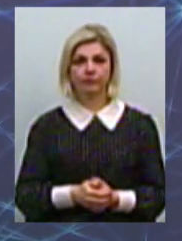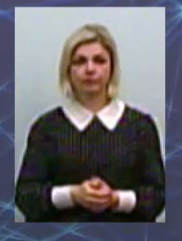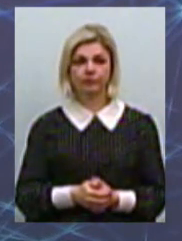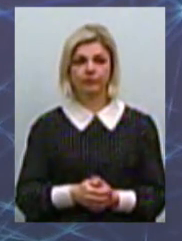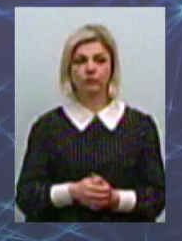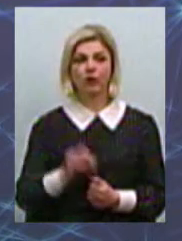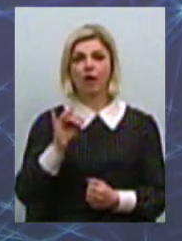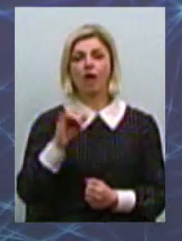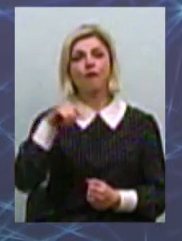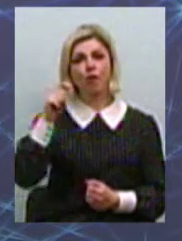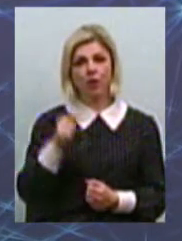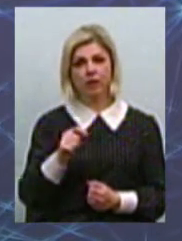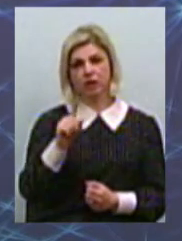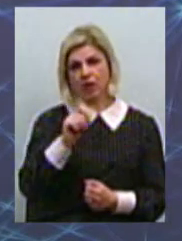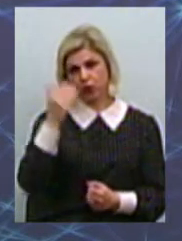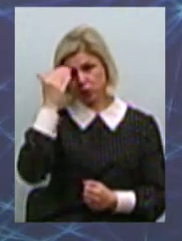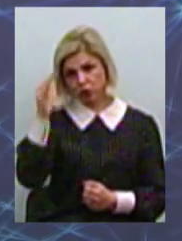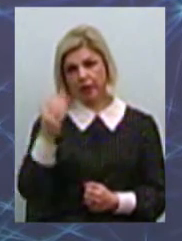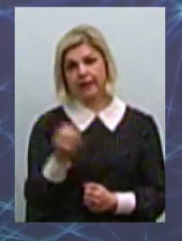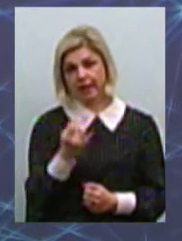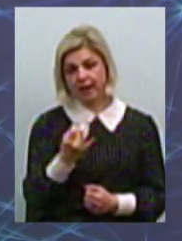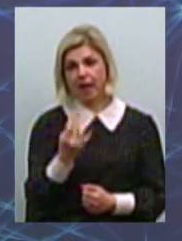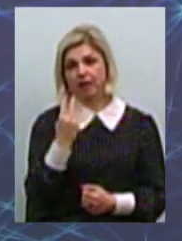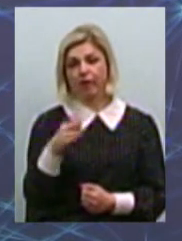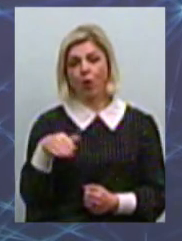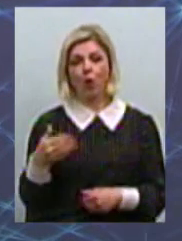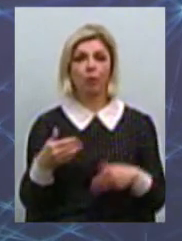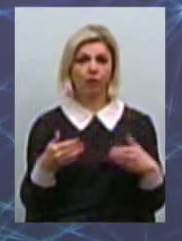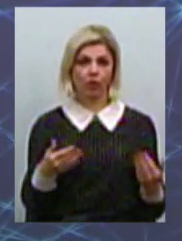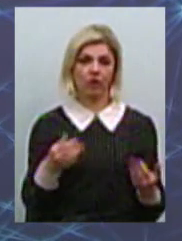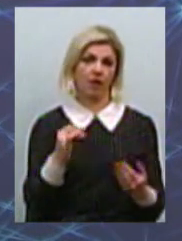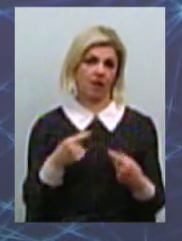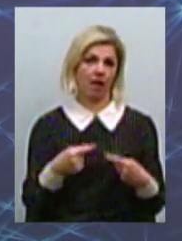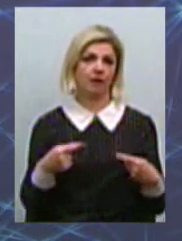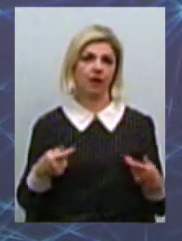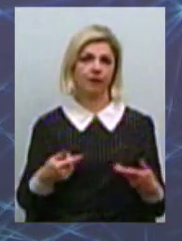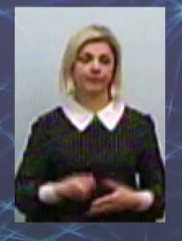війни за чужі інтереси по обидві сторони окопів і так далі.